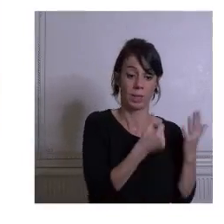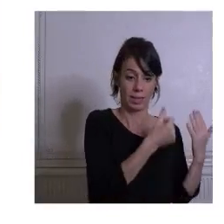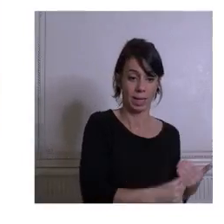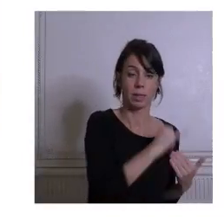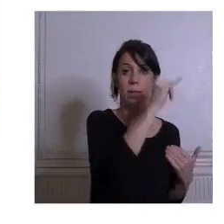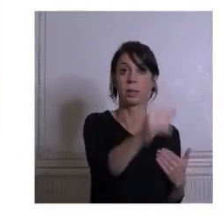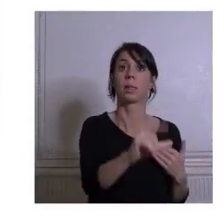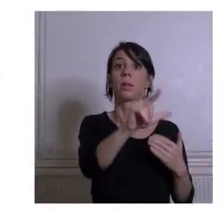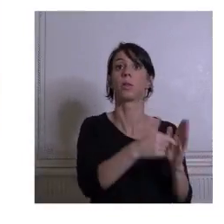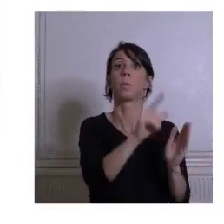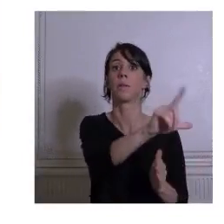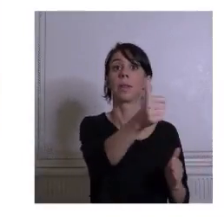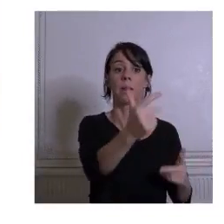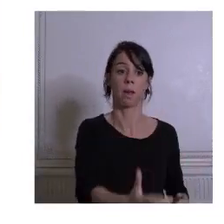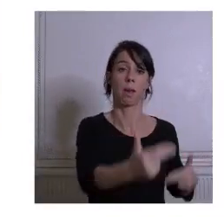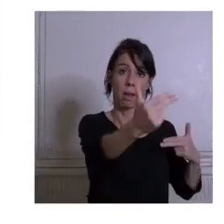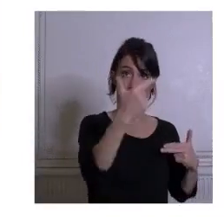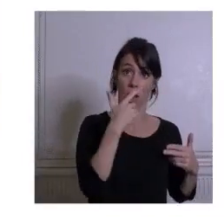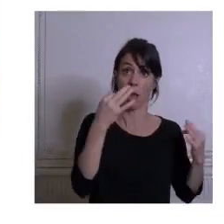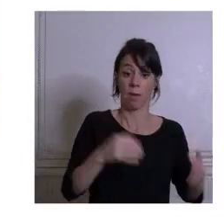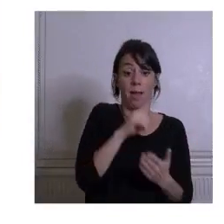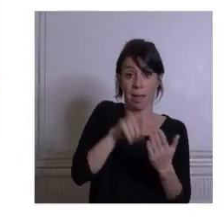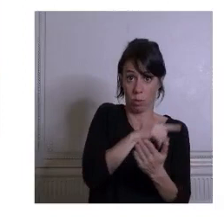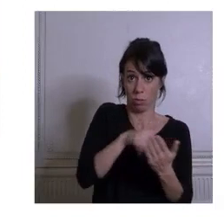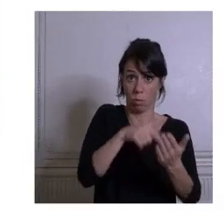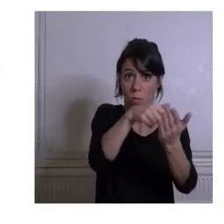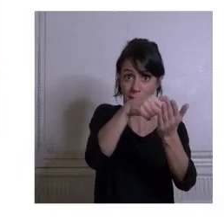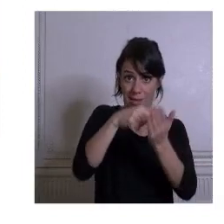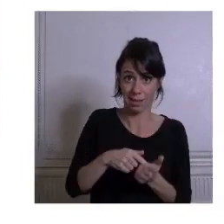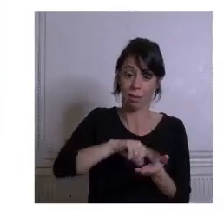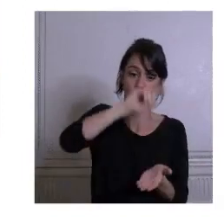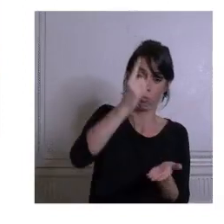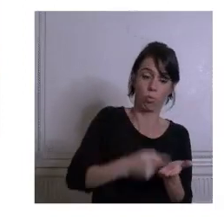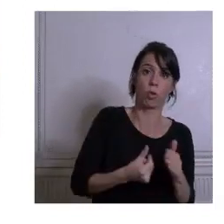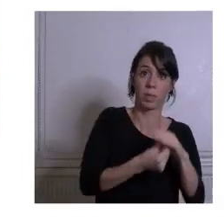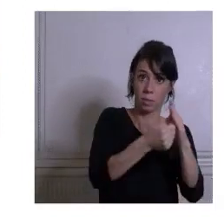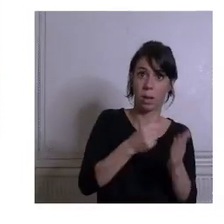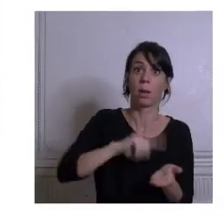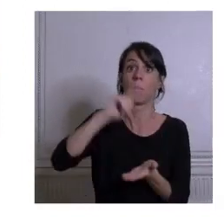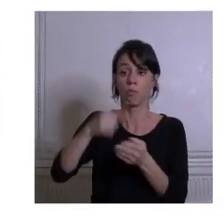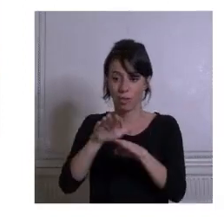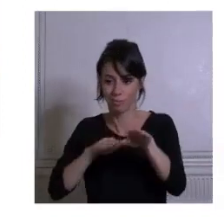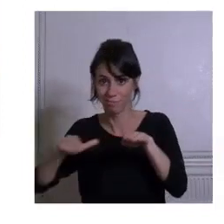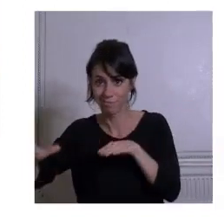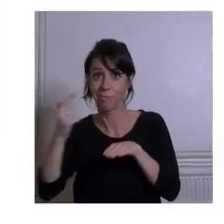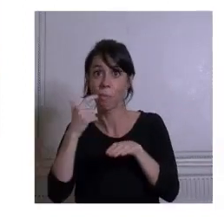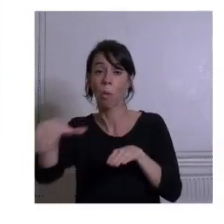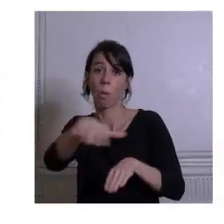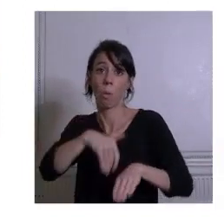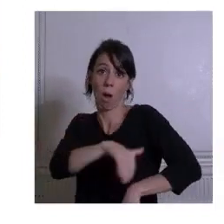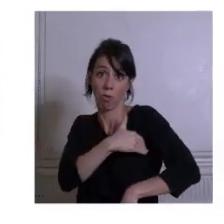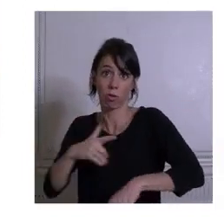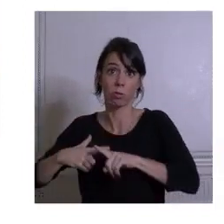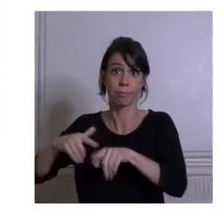et pour laquelle la précision donc, du directeur régional de Nouvelle-Aquitaine de SNCF nous a demandé de changer les